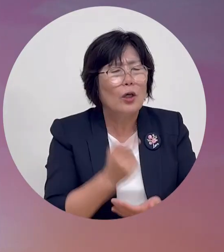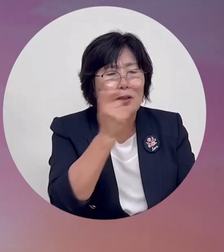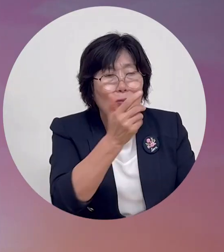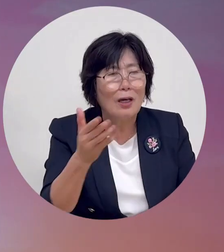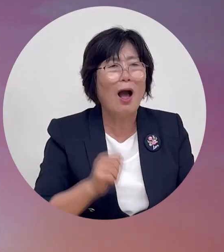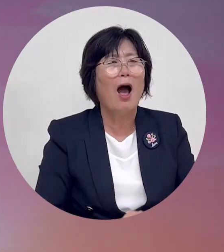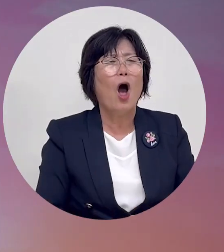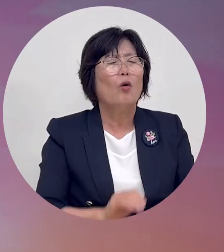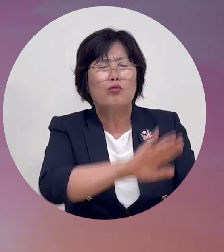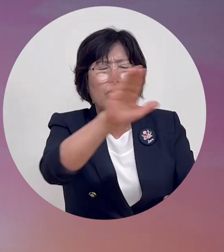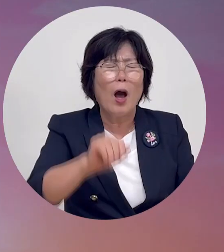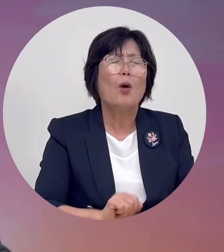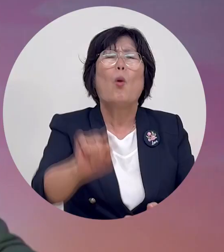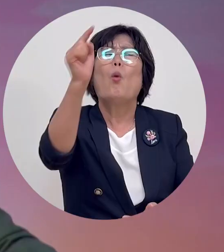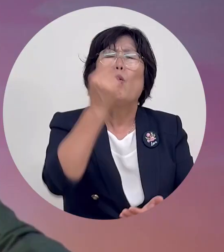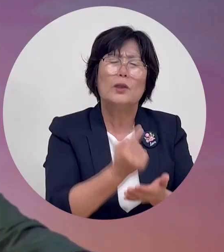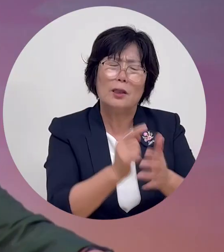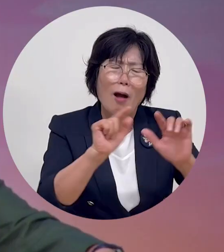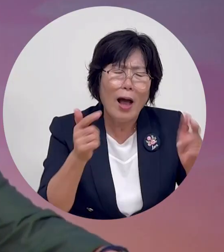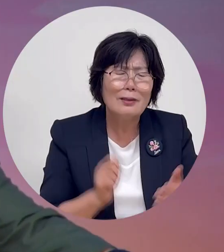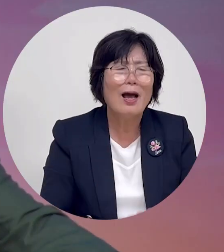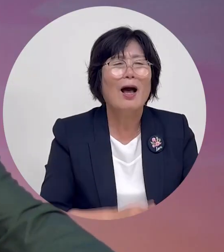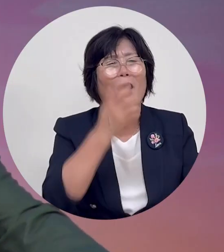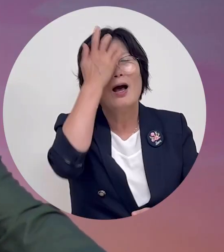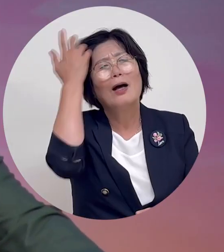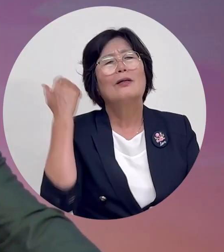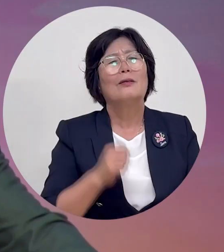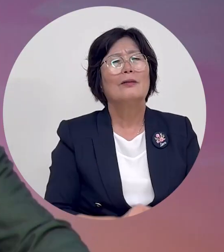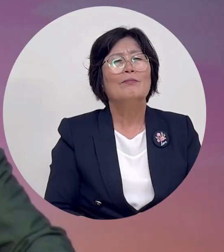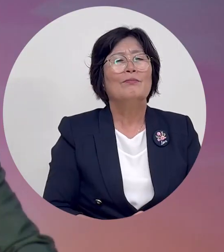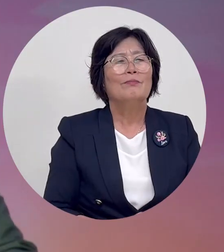그냥 나와 있던 말씀 그대로예요.